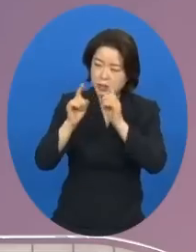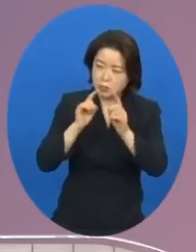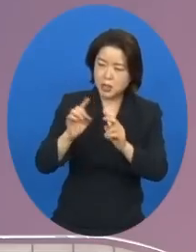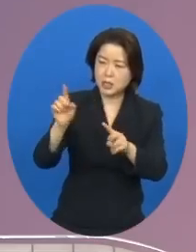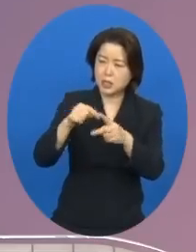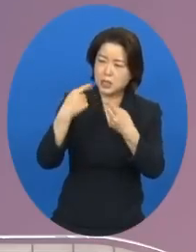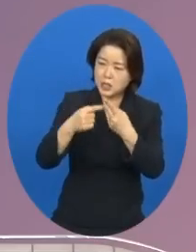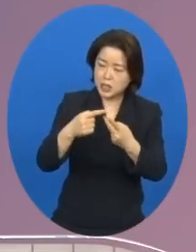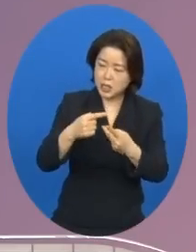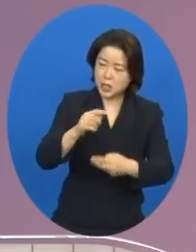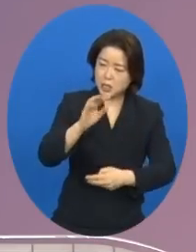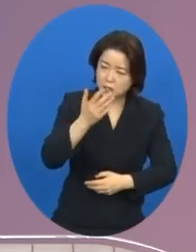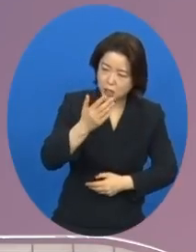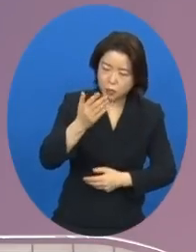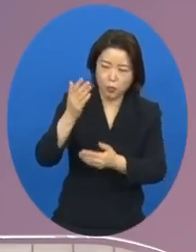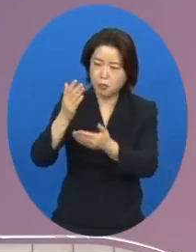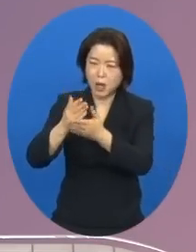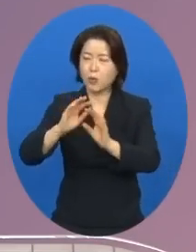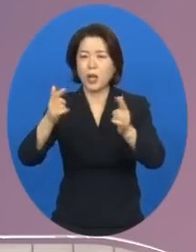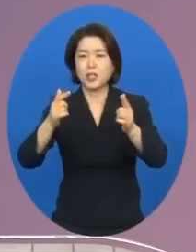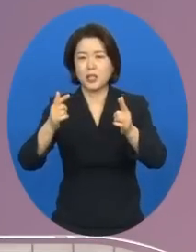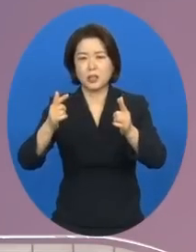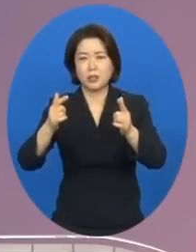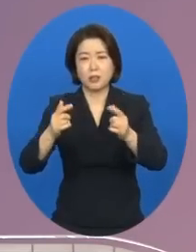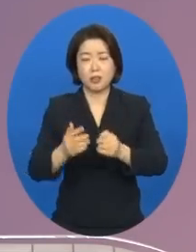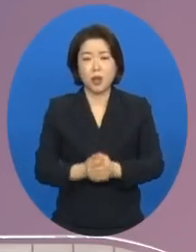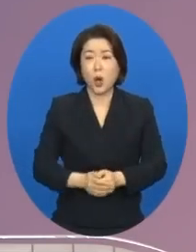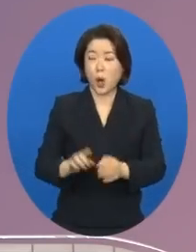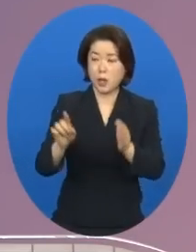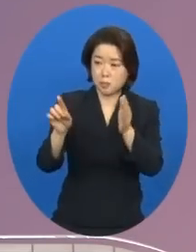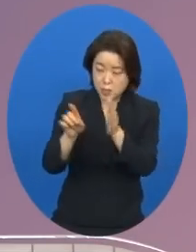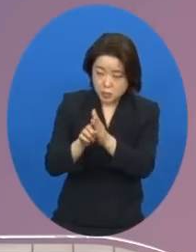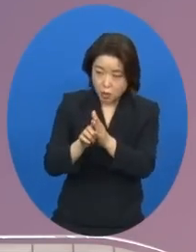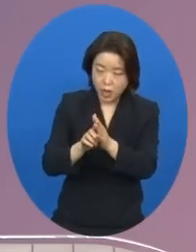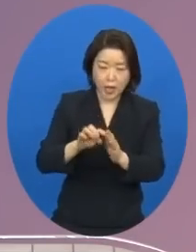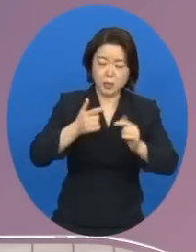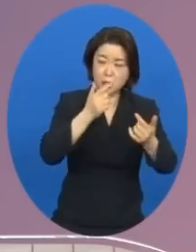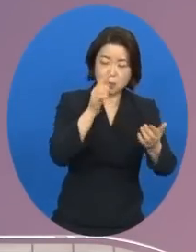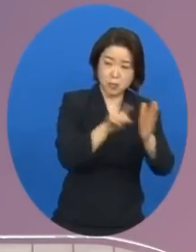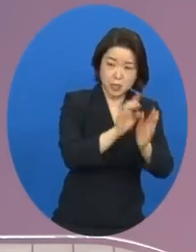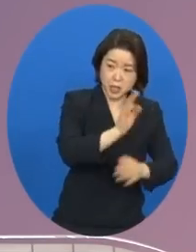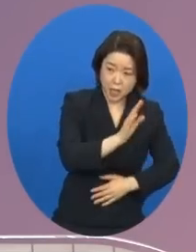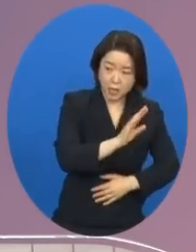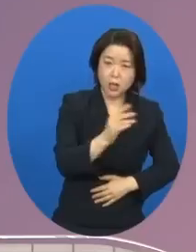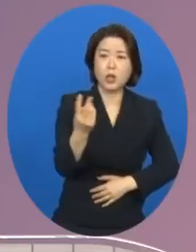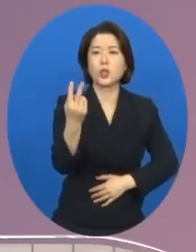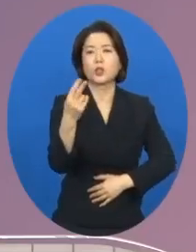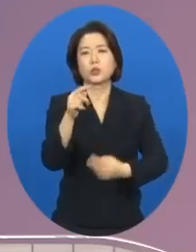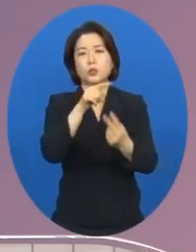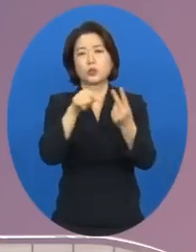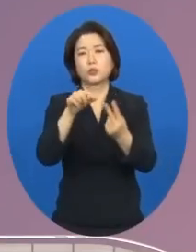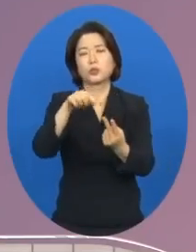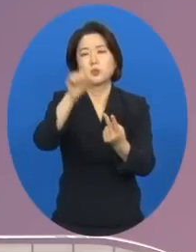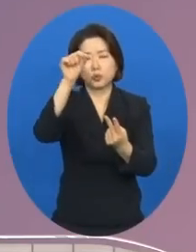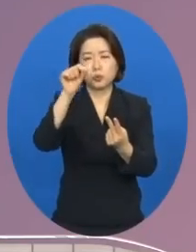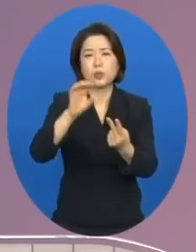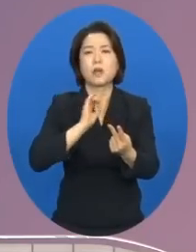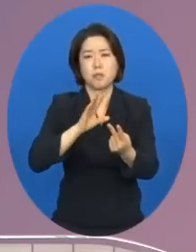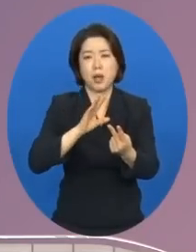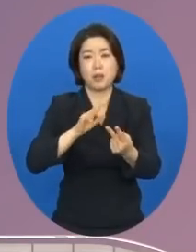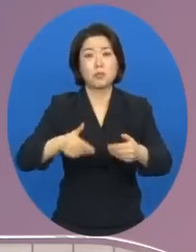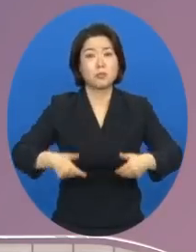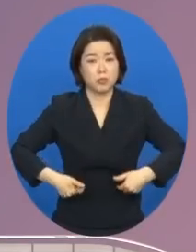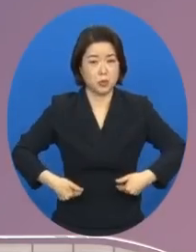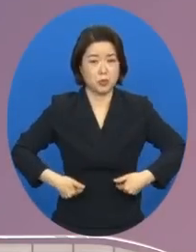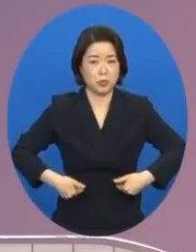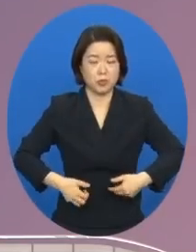이해가 되고 믿어지는 말씀이 아니라는 거예요. 믿을 거냐 안 믿을 거냐 선택만 해야 한다는